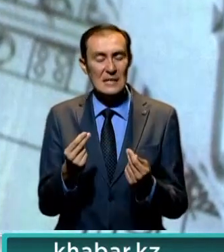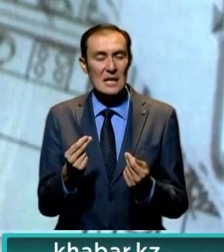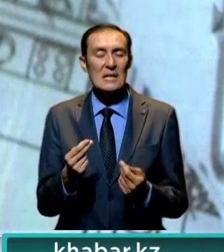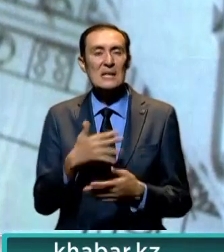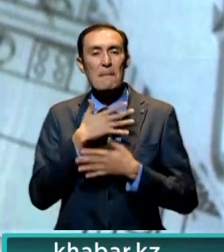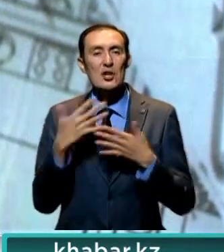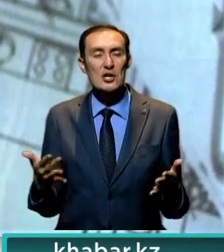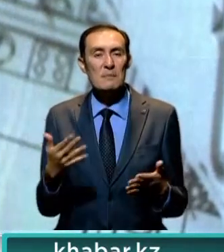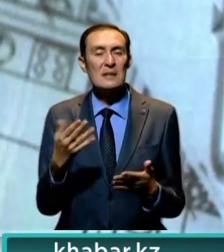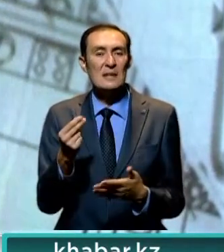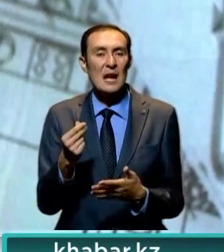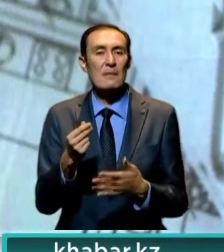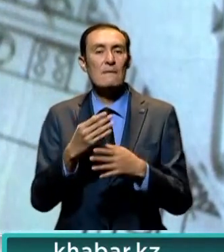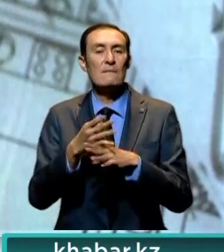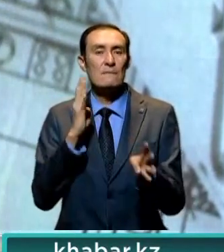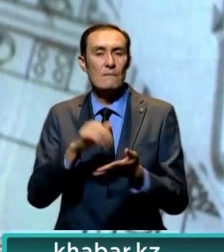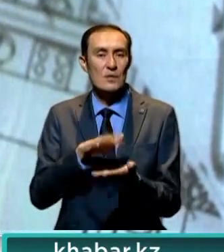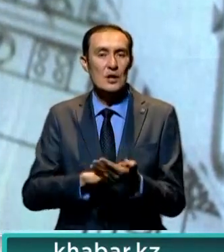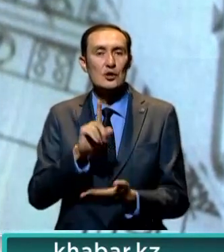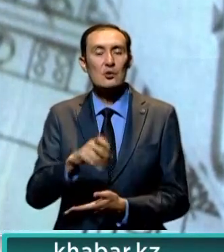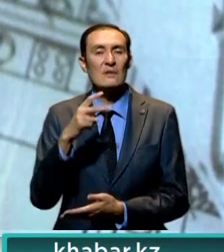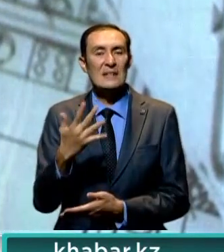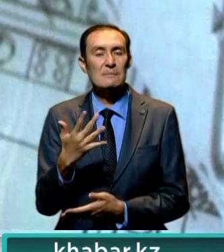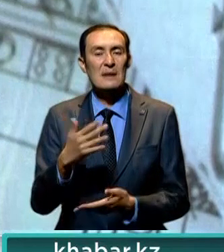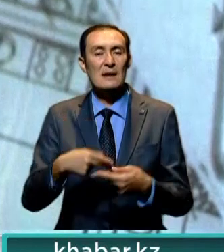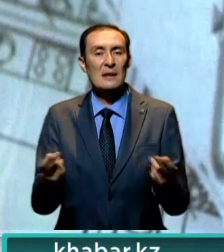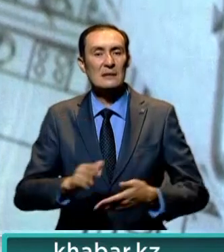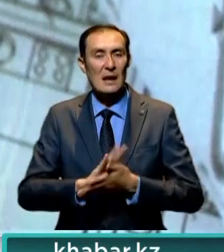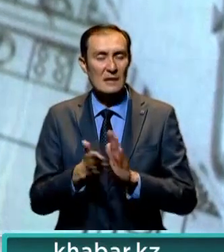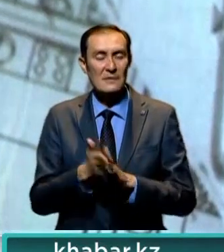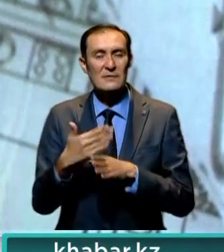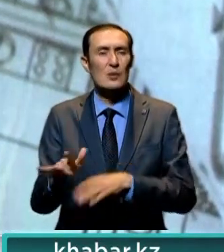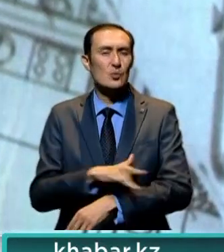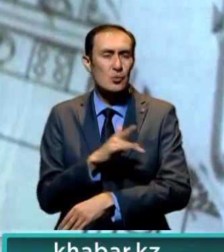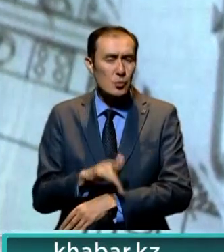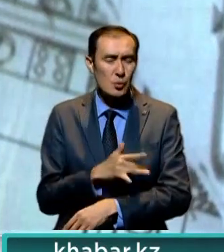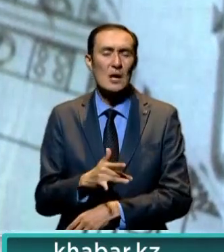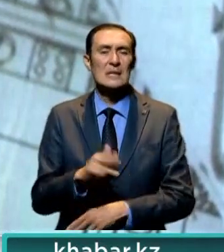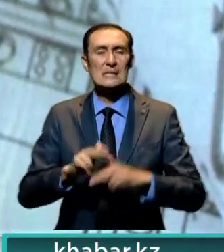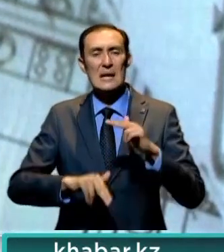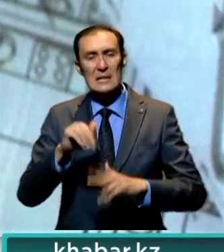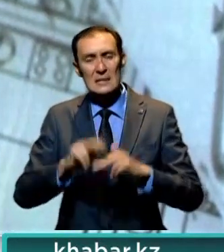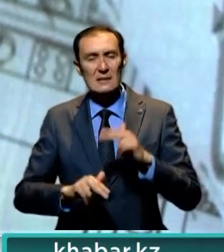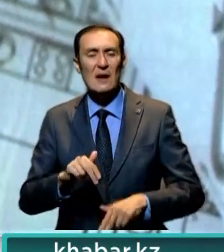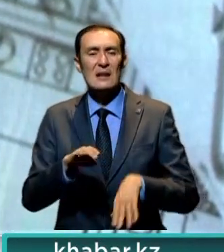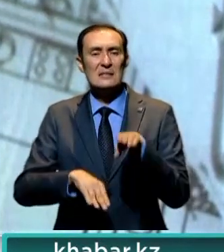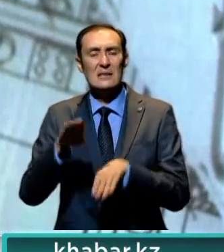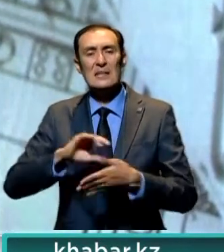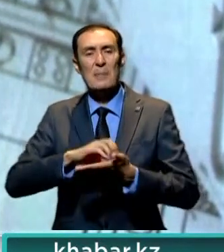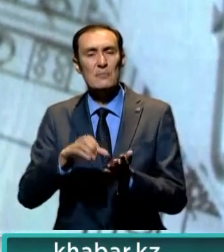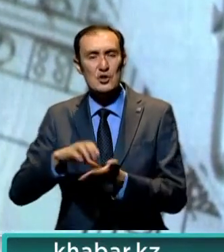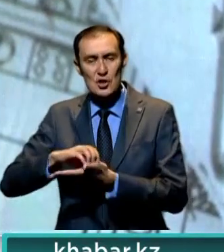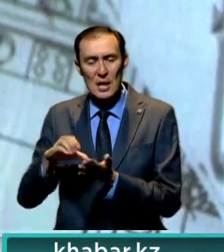За большими деньгами стоят 125 контрактов в отрасли услуг. Это строительство складских